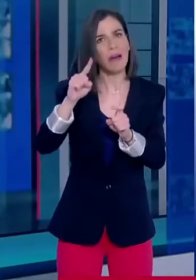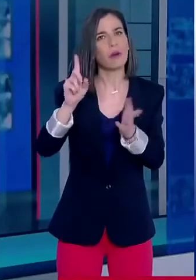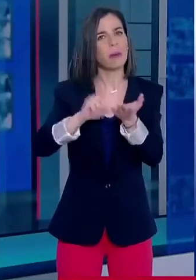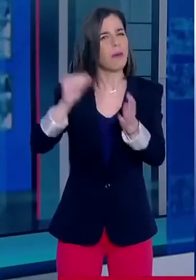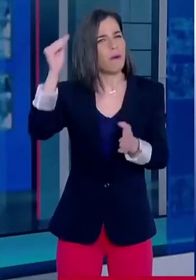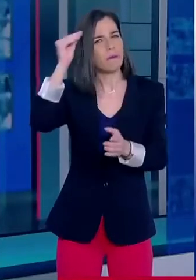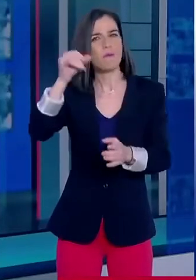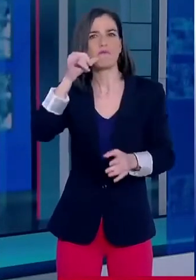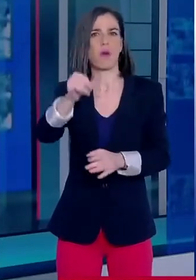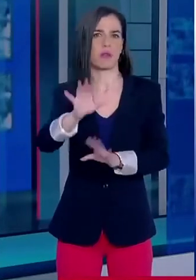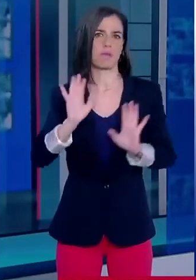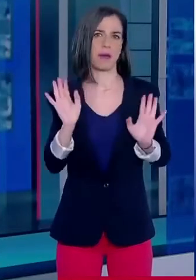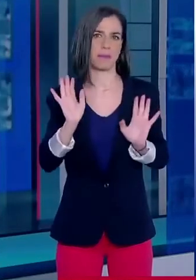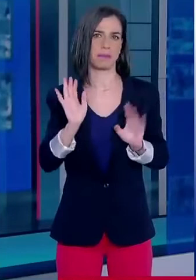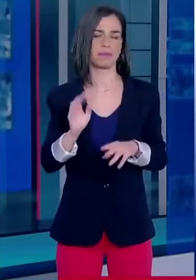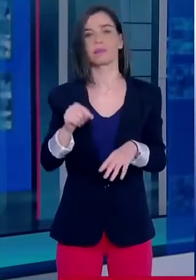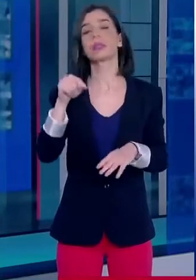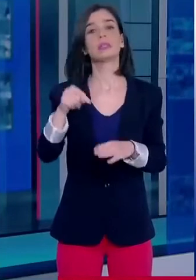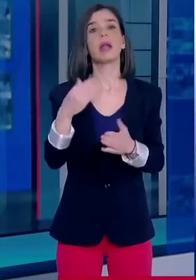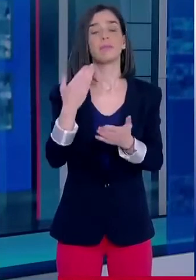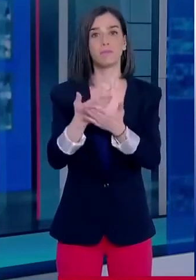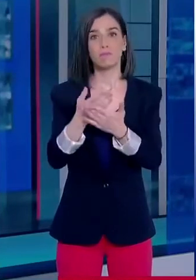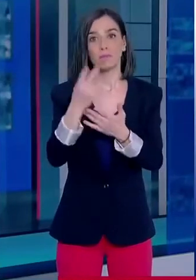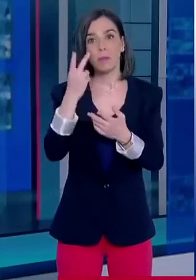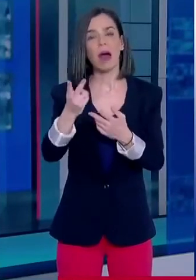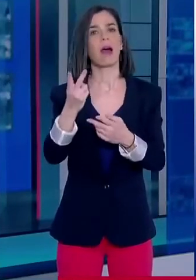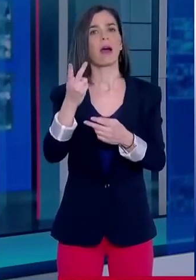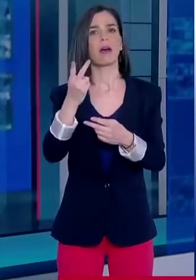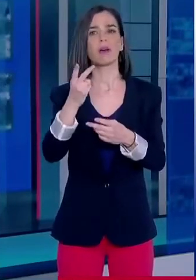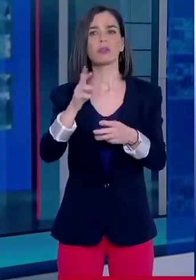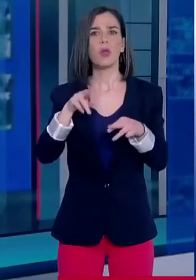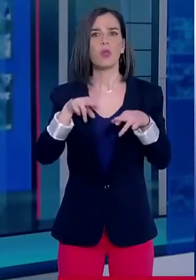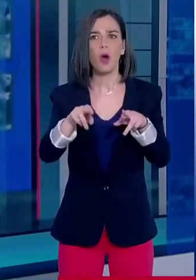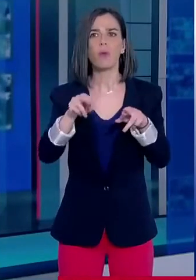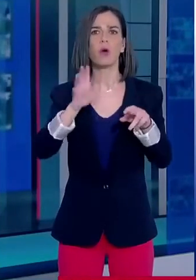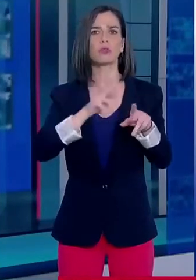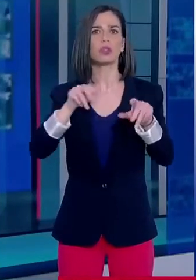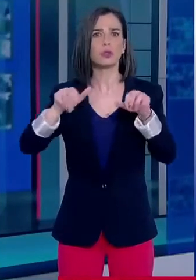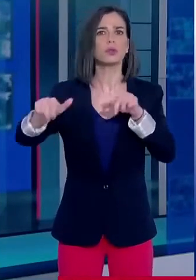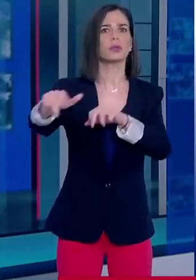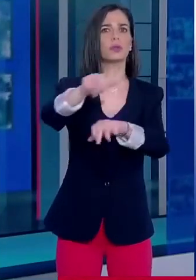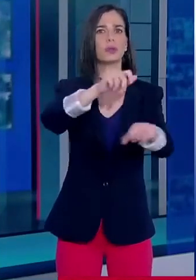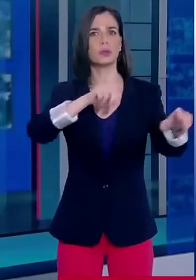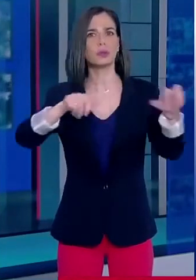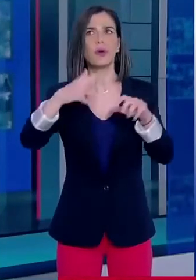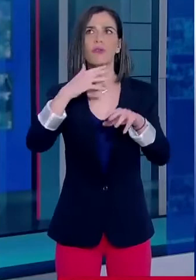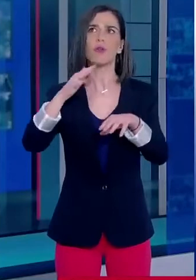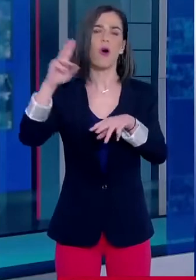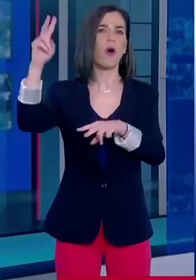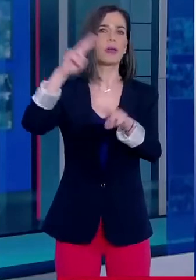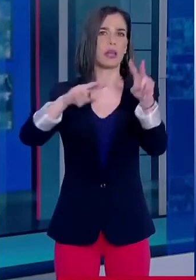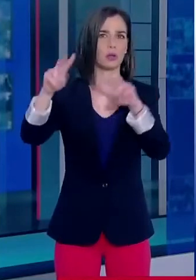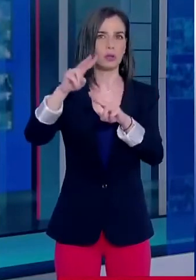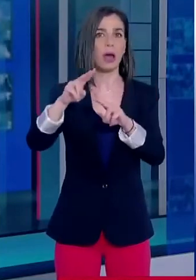τη στιγμή. Δεδομένου ότι σήμερα παρατηρήθηκε αυξημένη κίνηση και λόγω του καιρού, θέλω να υπενθυμίσω ότι τα περιοριστικά μέτρα